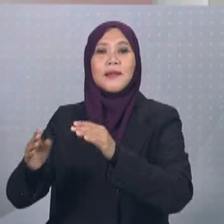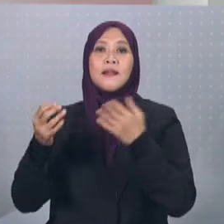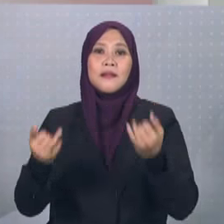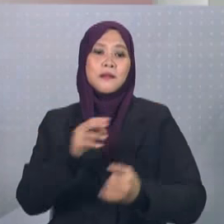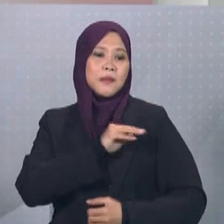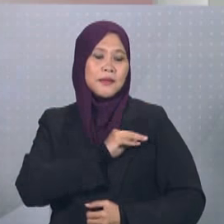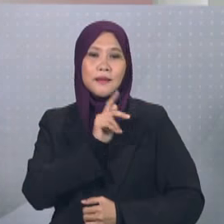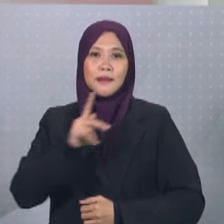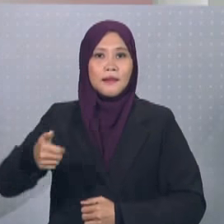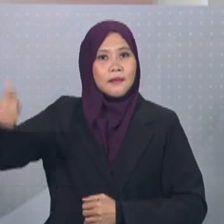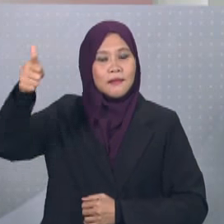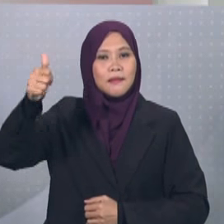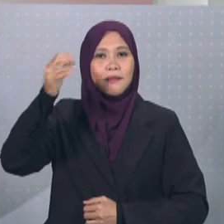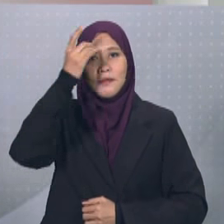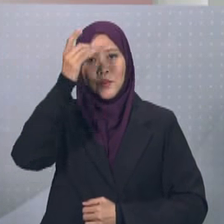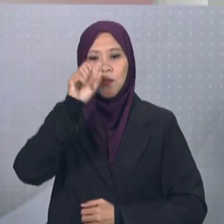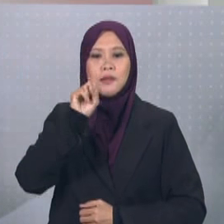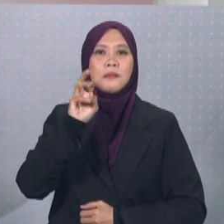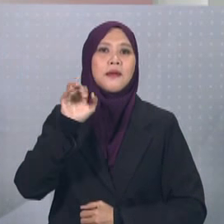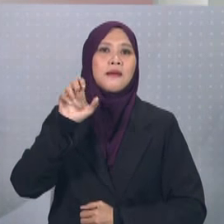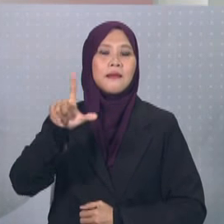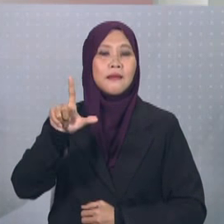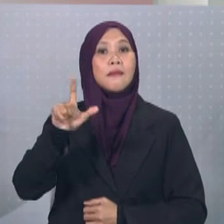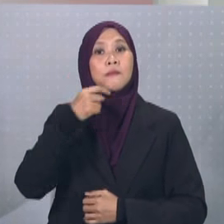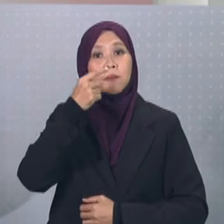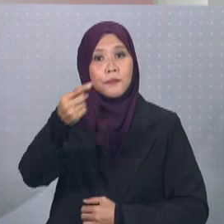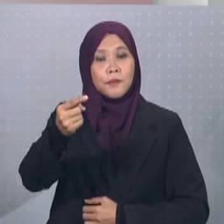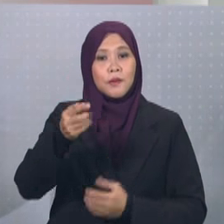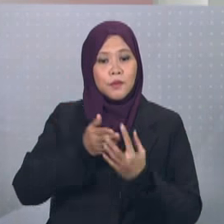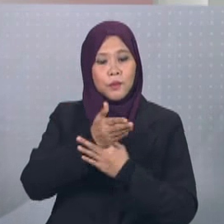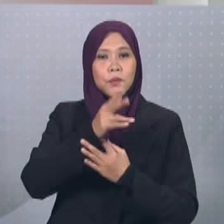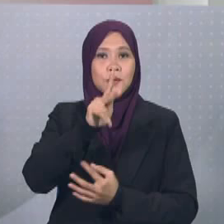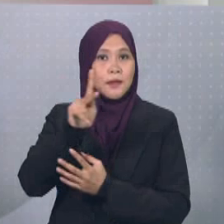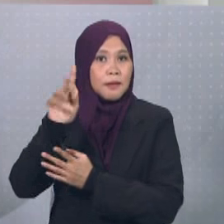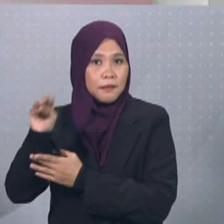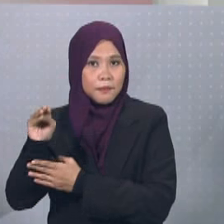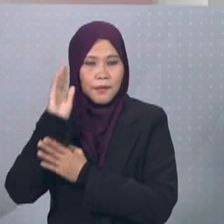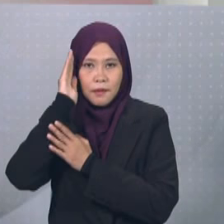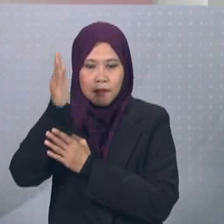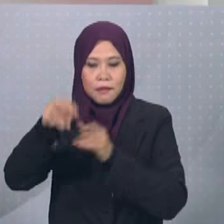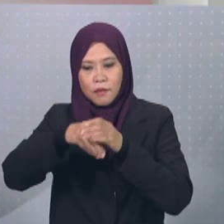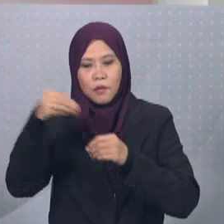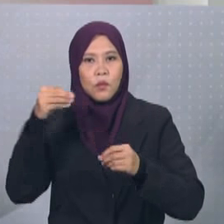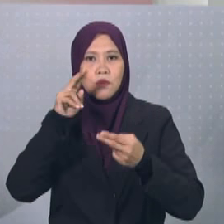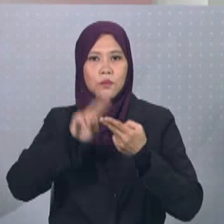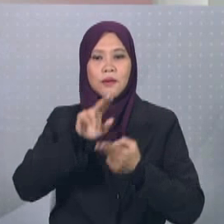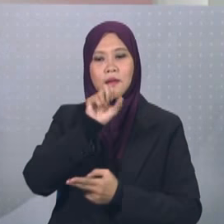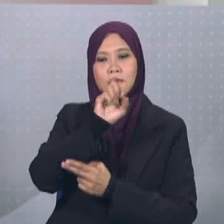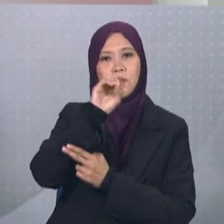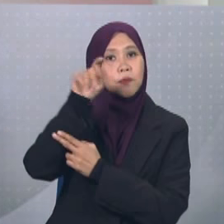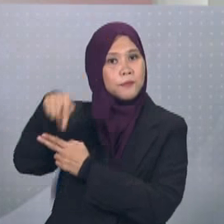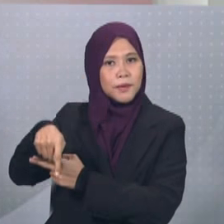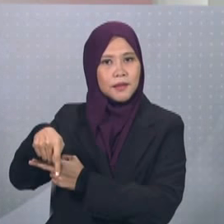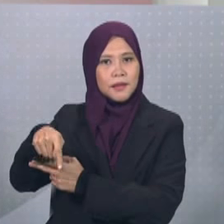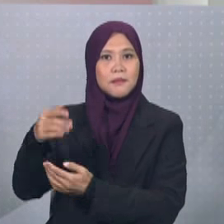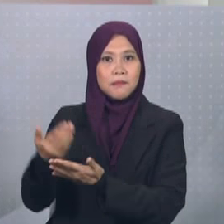Kanan Keselamatan Dato' Sri Ismail Sabri Yaakob, kerajaan menerusi Kementerian Kesihatan KKM akan mengeluarkan prosedur operasi standard